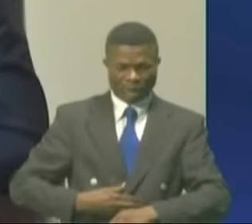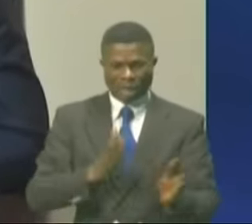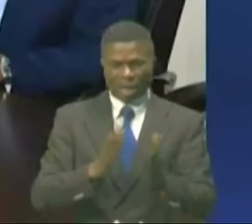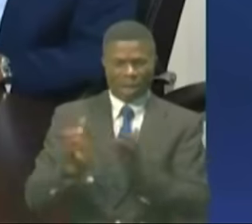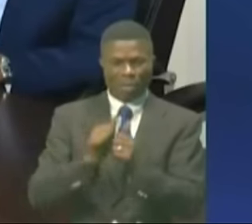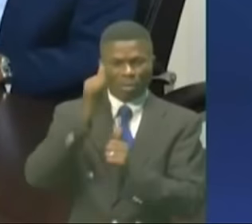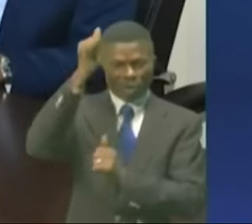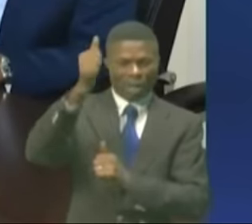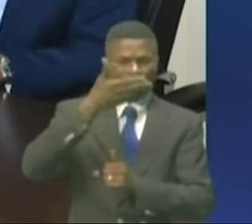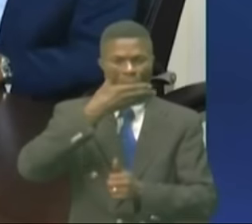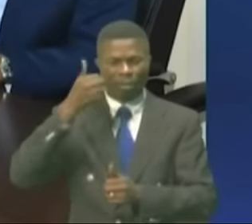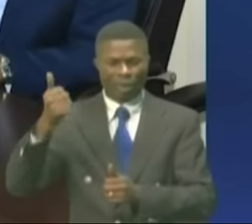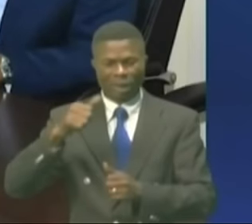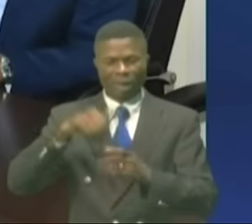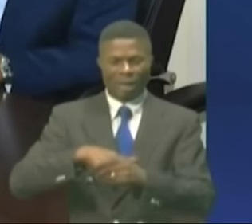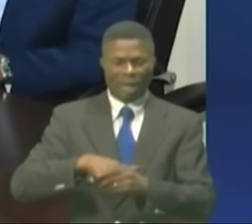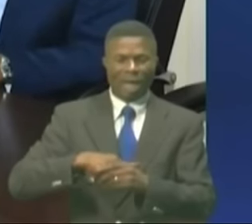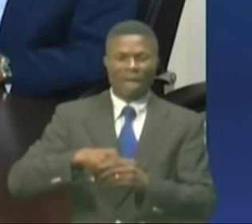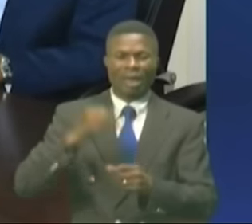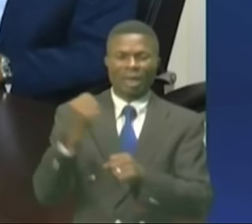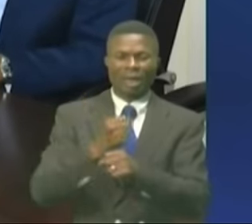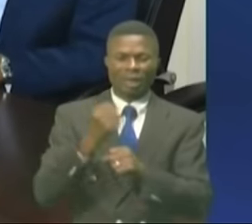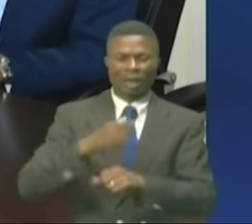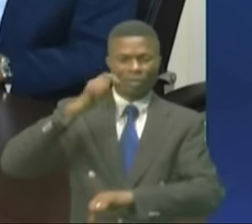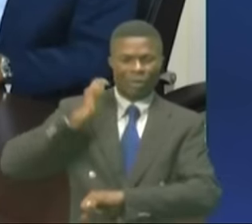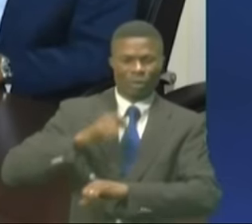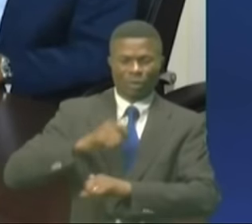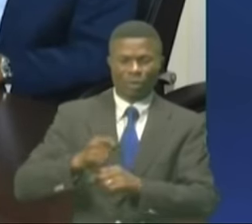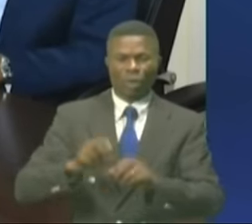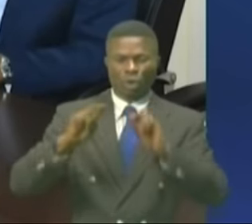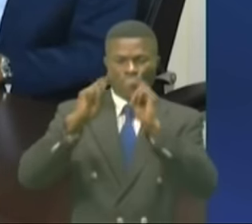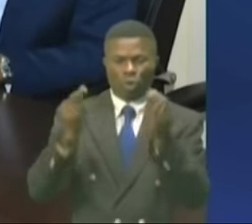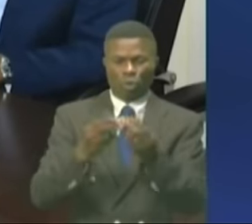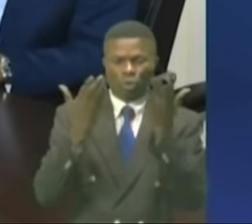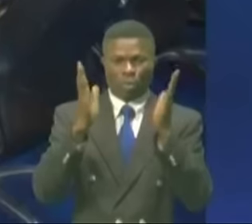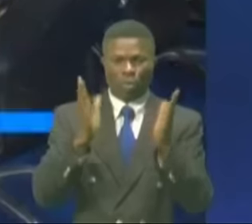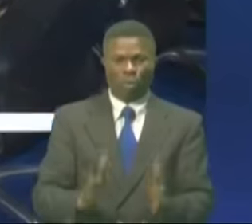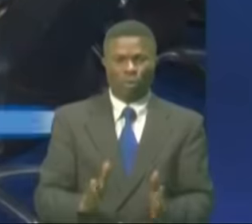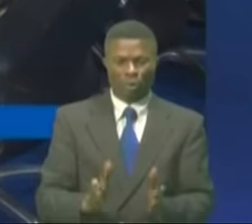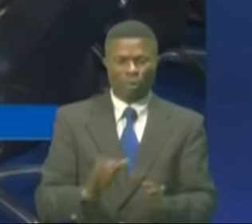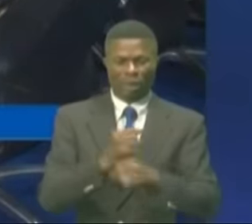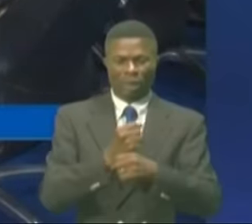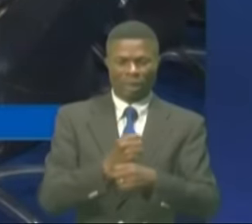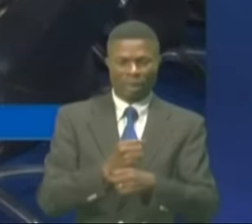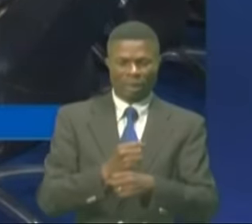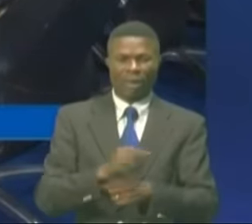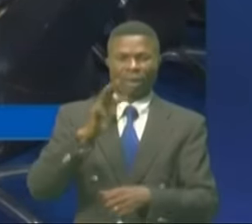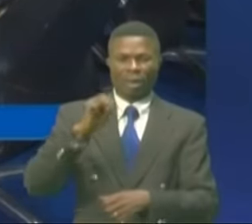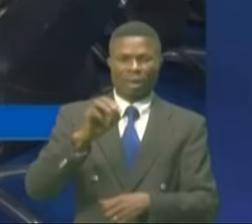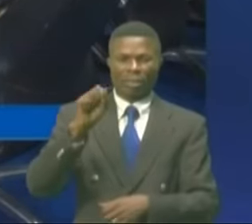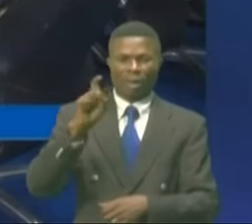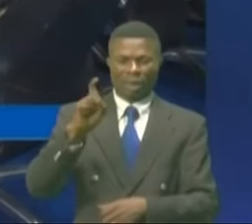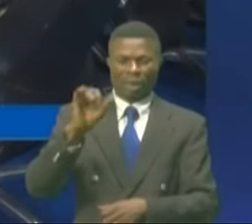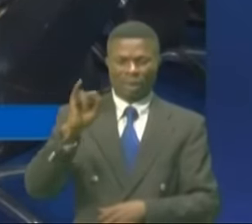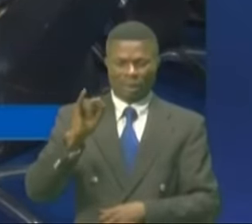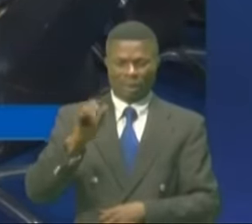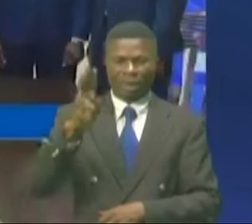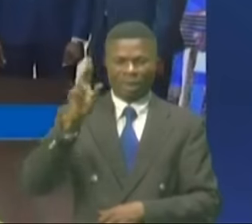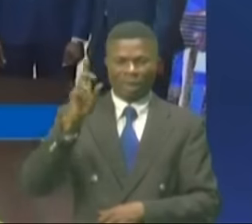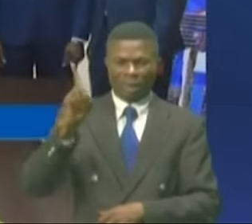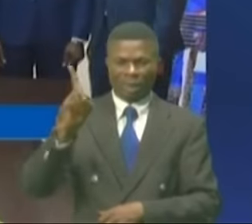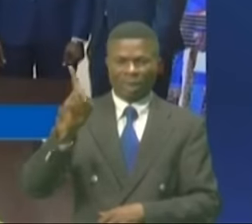avenir dans le monde du droit. La délégation de ces étudiants a été composée de Maxime Kitingé, Déborah